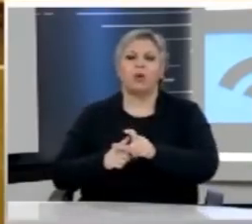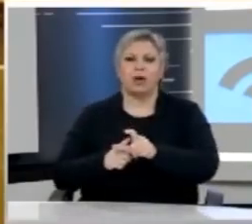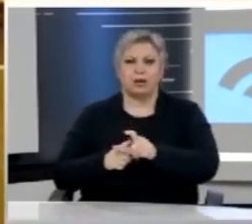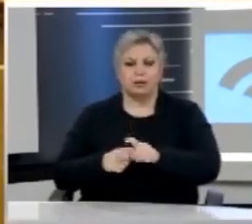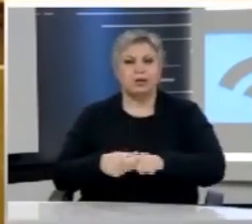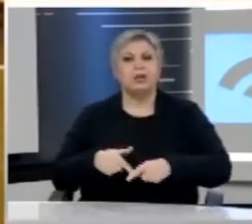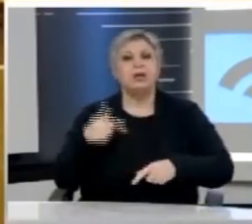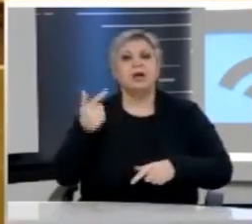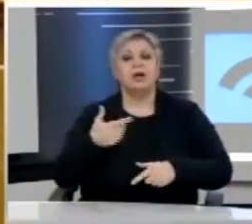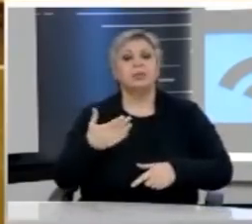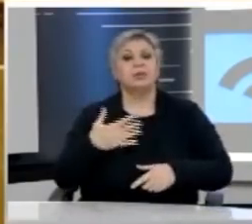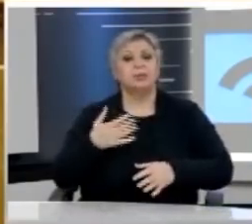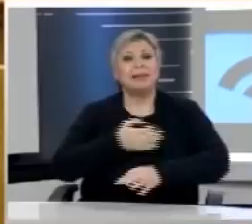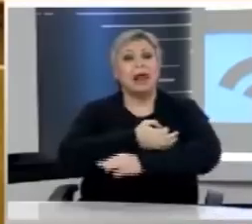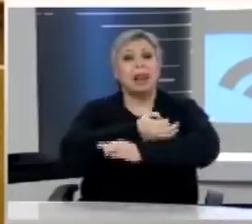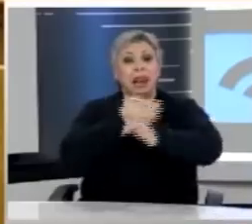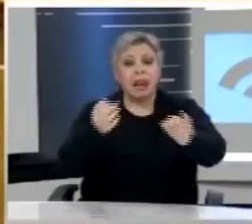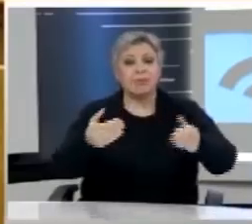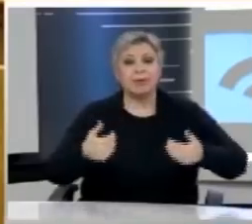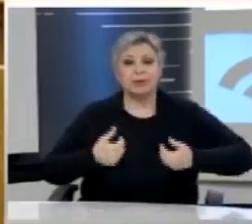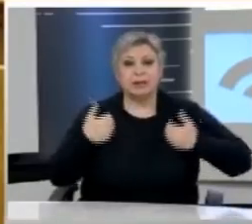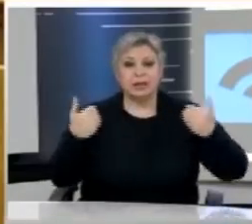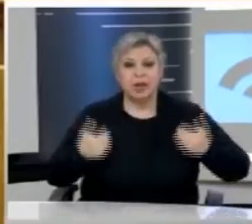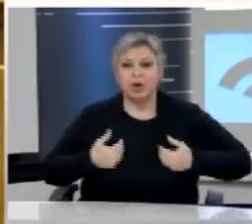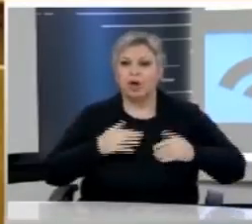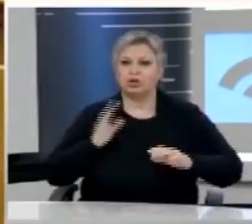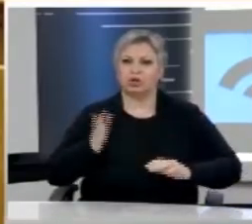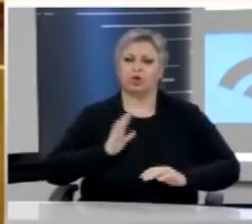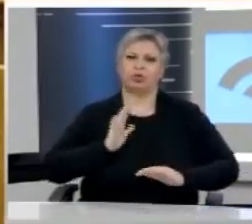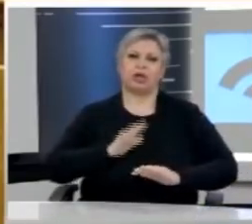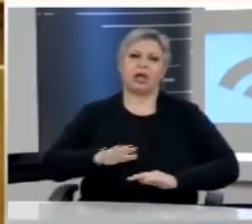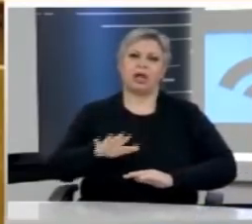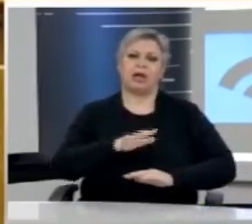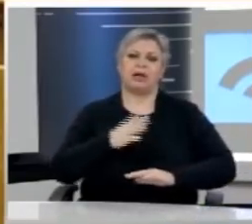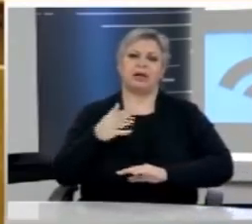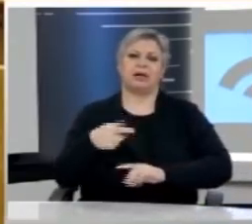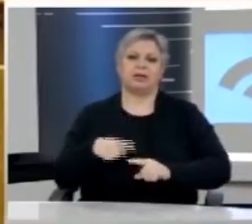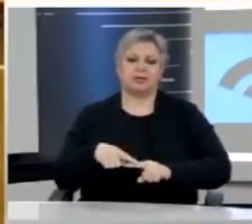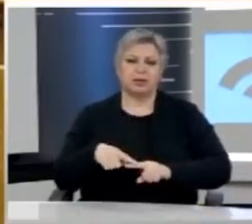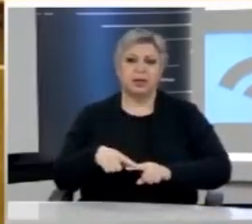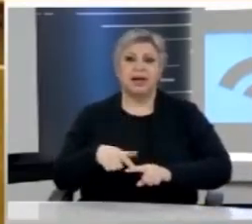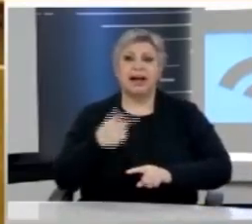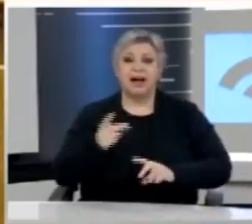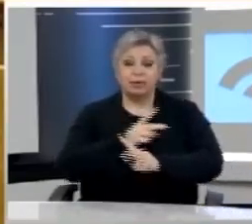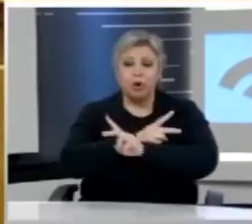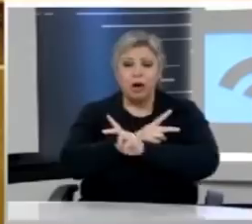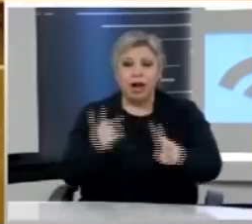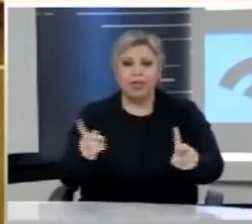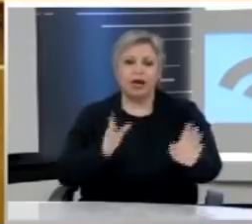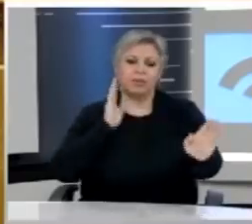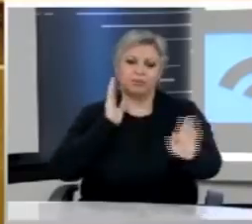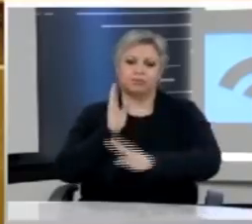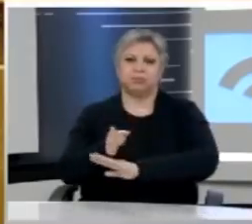στη νεολαία, και τους λέμε ξεκάθαρα και ντόμπρα κάτι που δεν συνηθίζουν ούτε ο